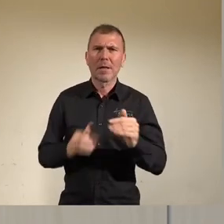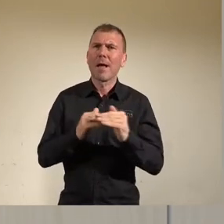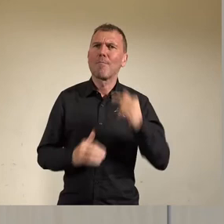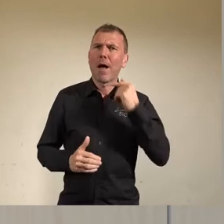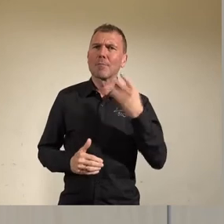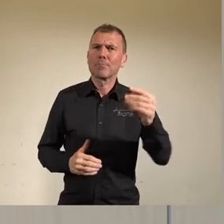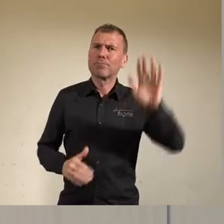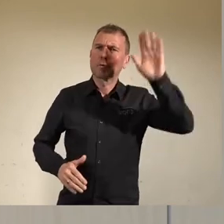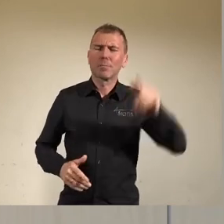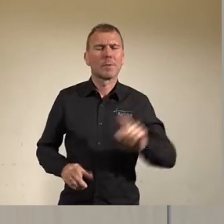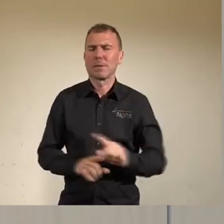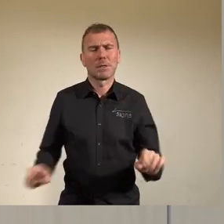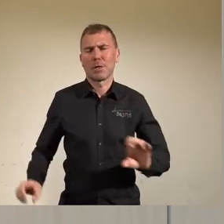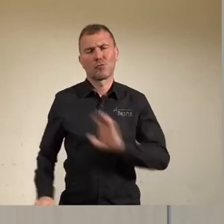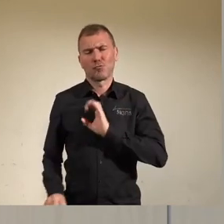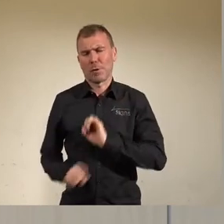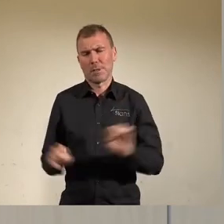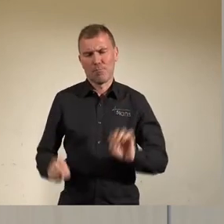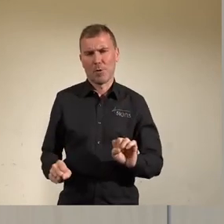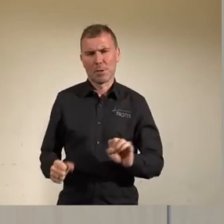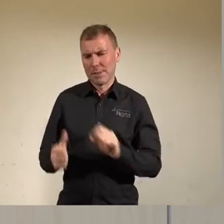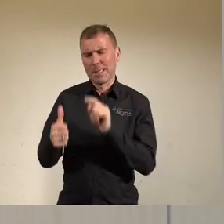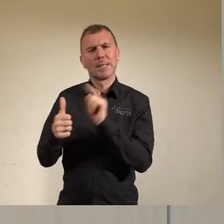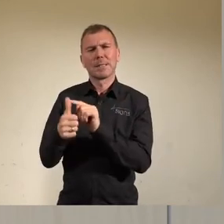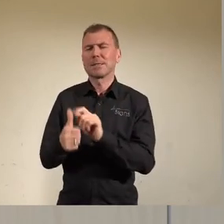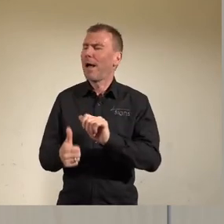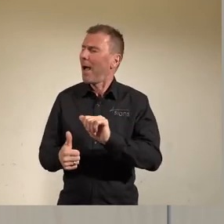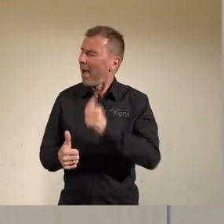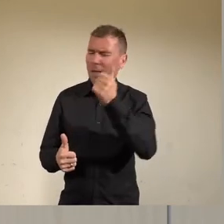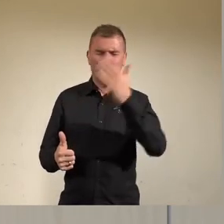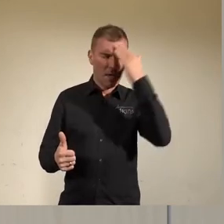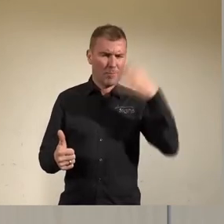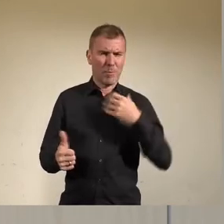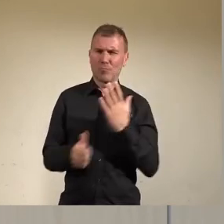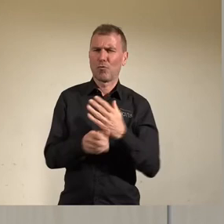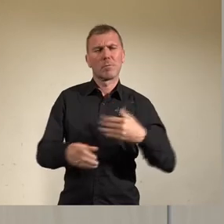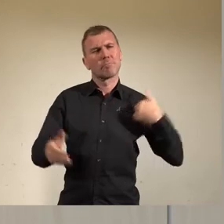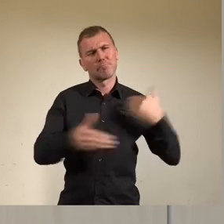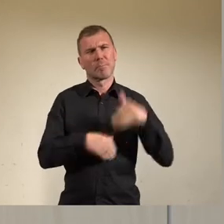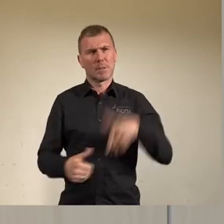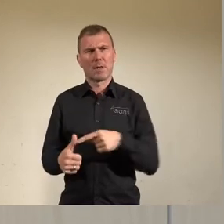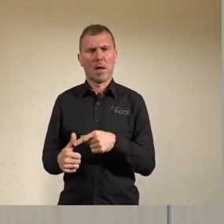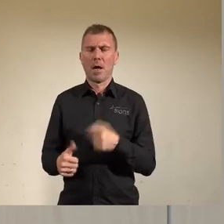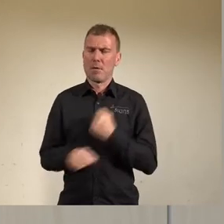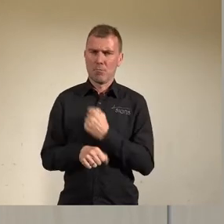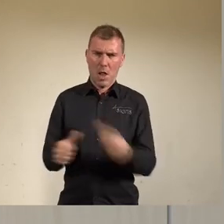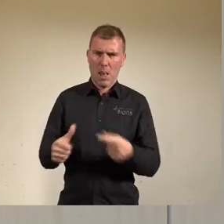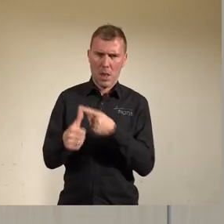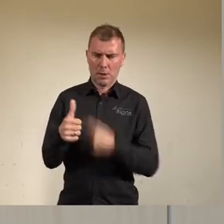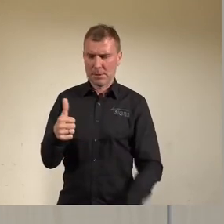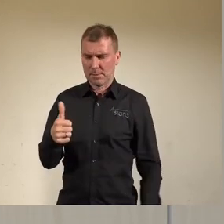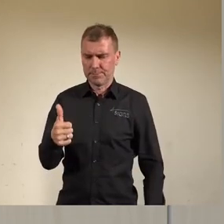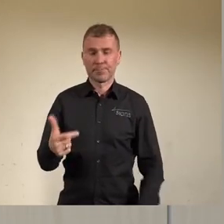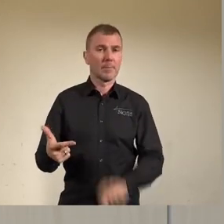zu finden. Das heißt, dieses Problem war von Anfang an im Haushalt enthalten. Erste große Nummer, die wir lösen mussten.